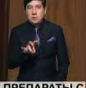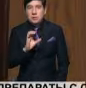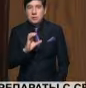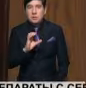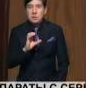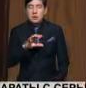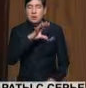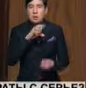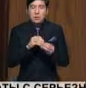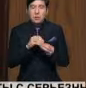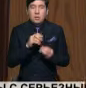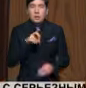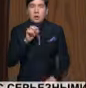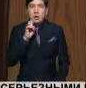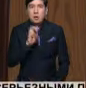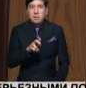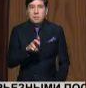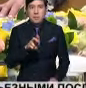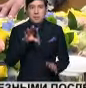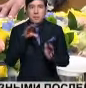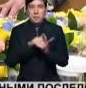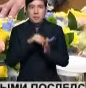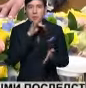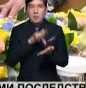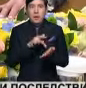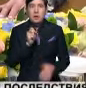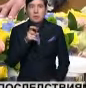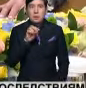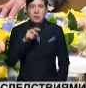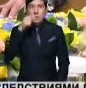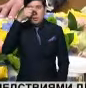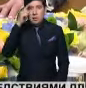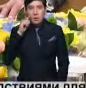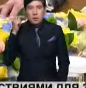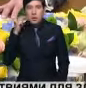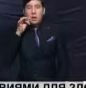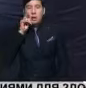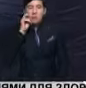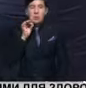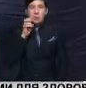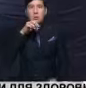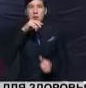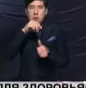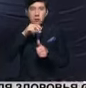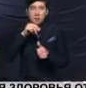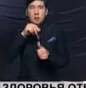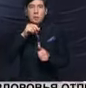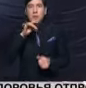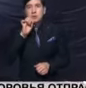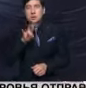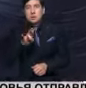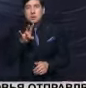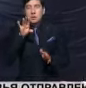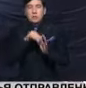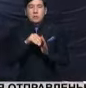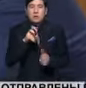в мультирегиональный хаб. Его деятельность охватывает Центральную Азию, Азербайджан, Армению, Грузию, Монголию и Пакистан. В свою очередь,